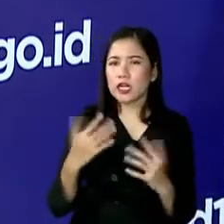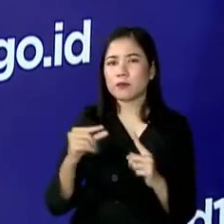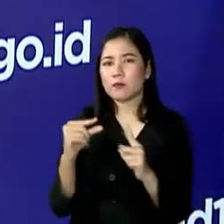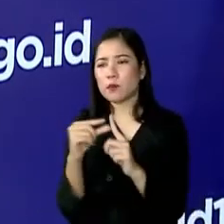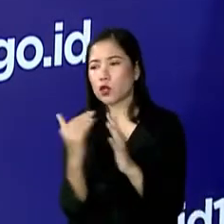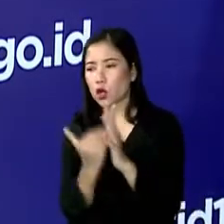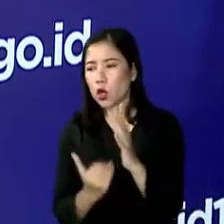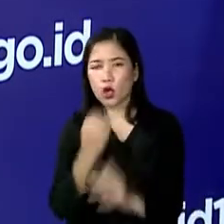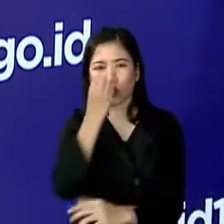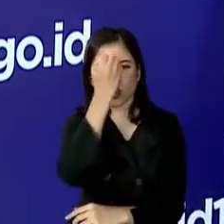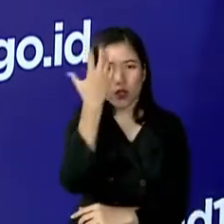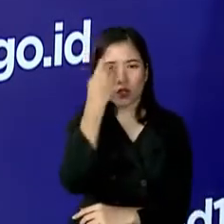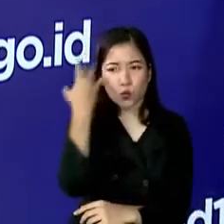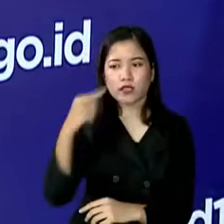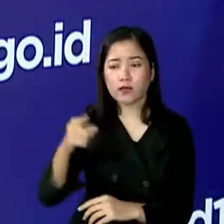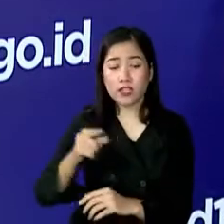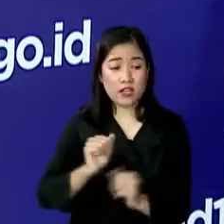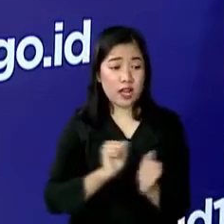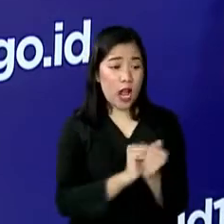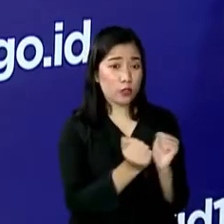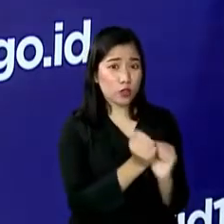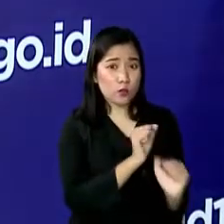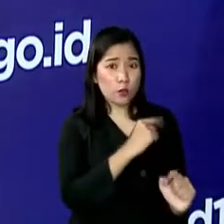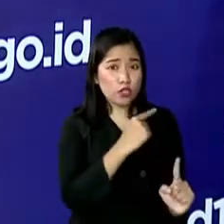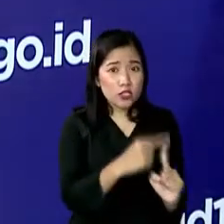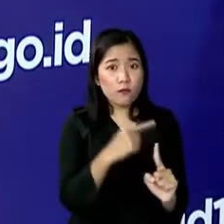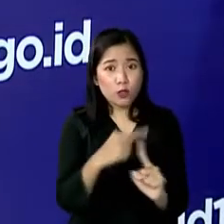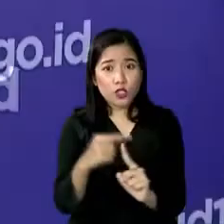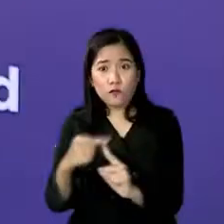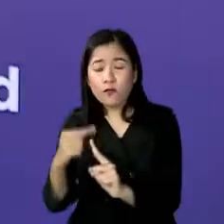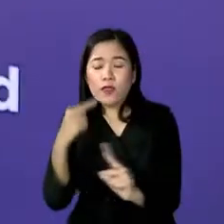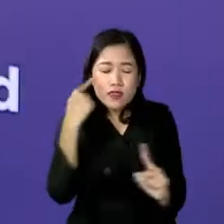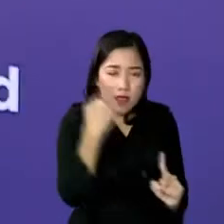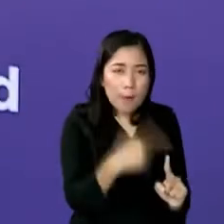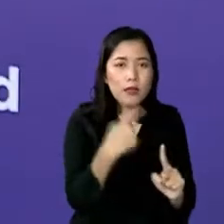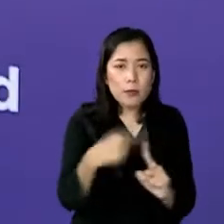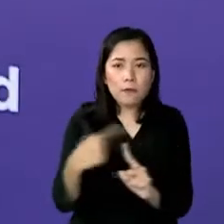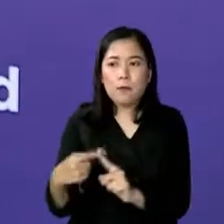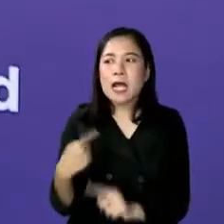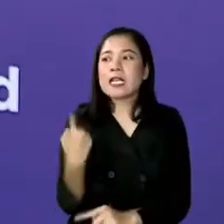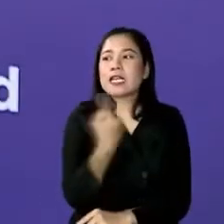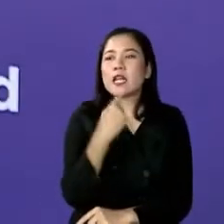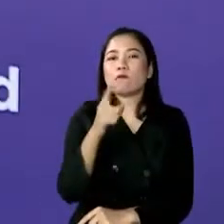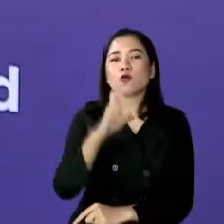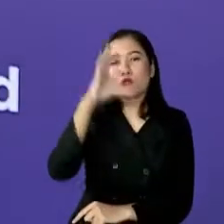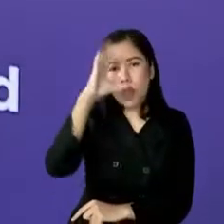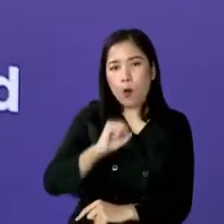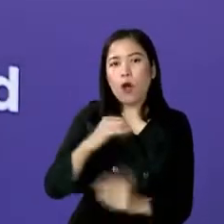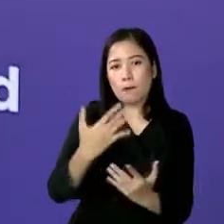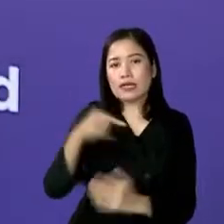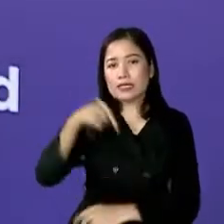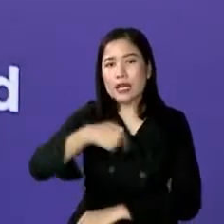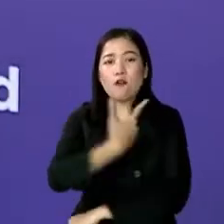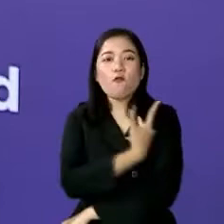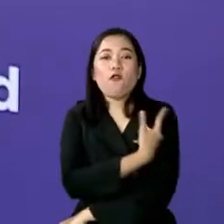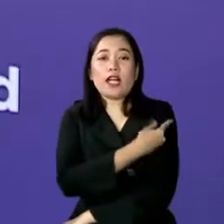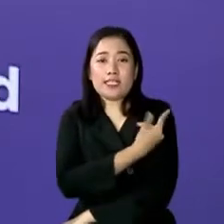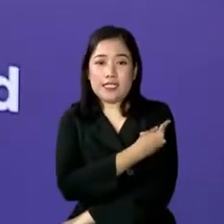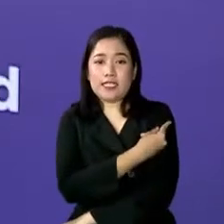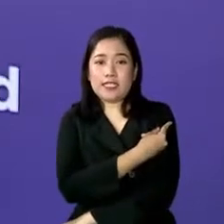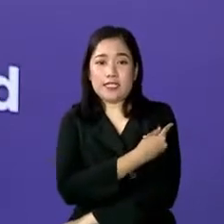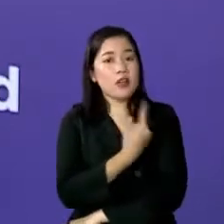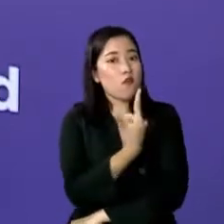terus menaik menanjak yang positif Iya yang perlu kita ketahui juga bahwa vaksin saat ini